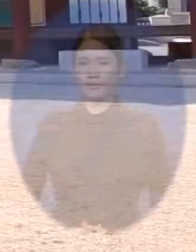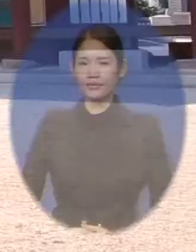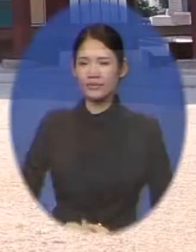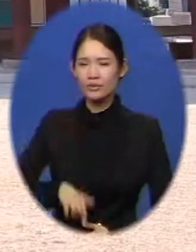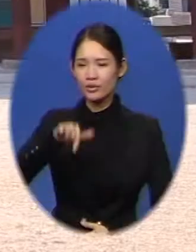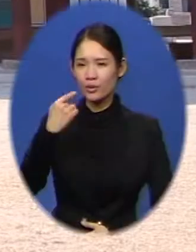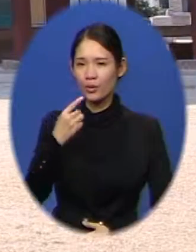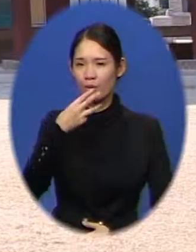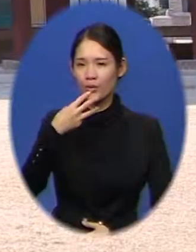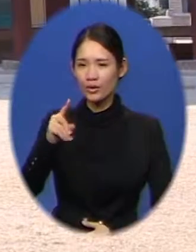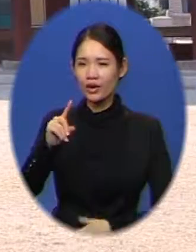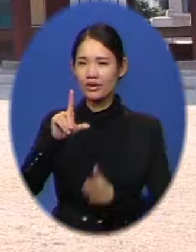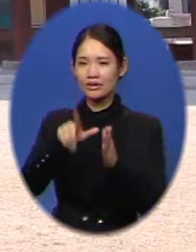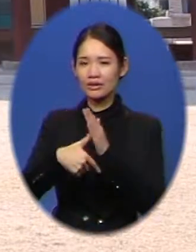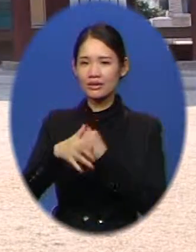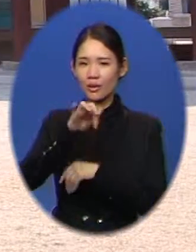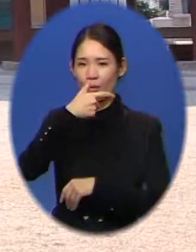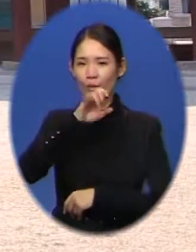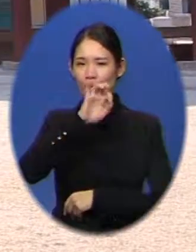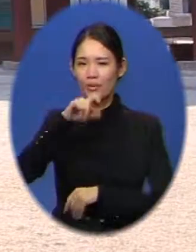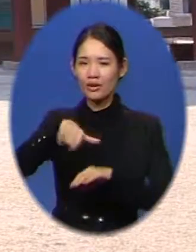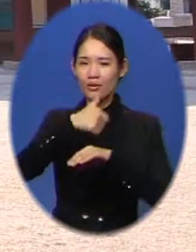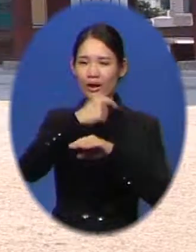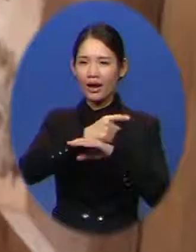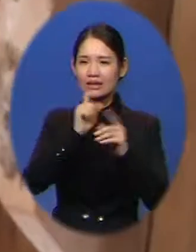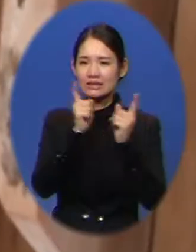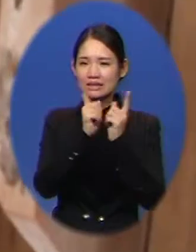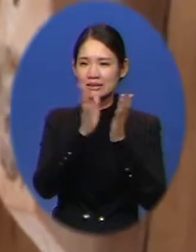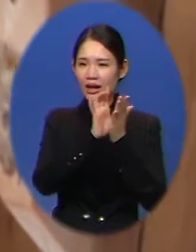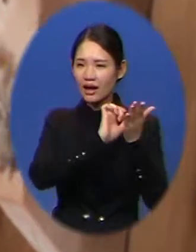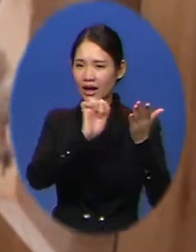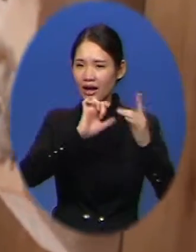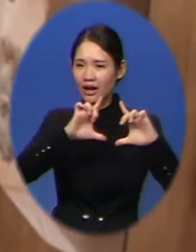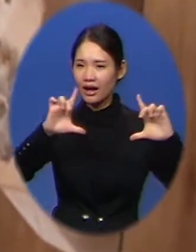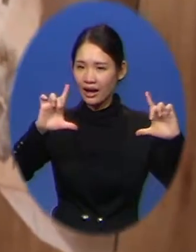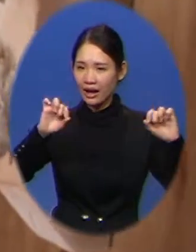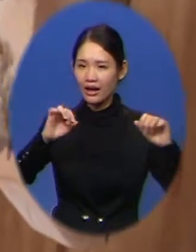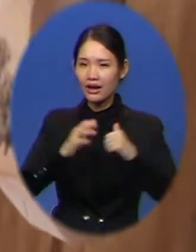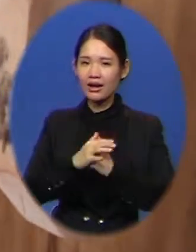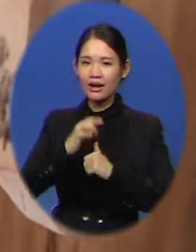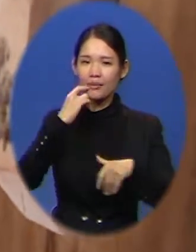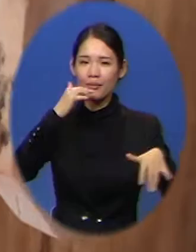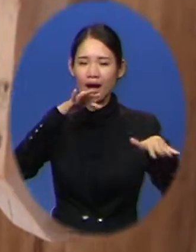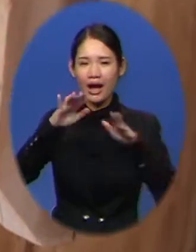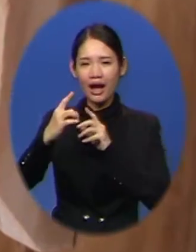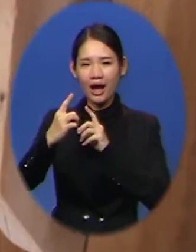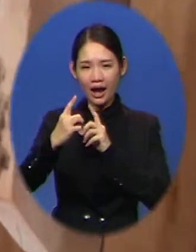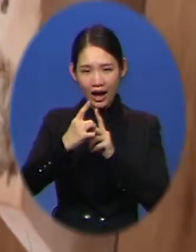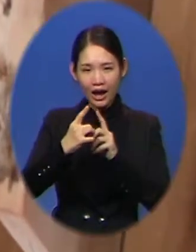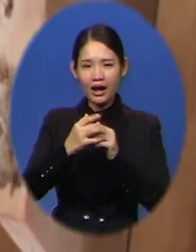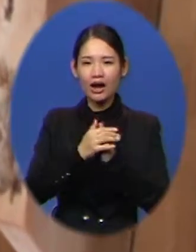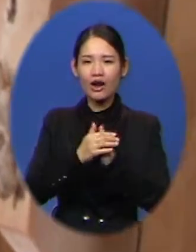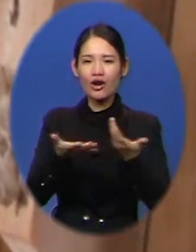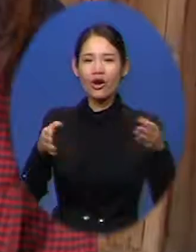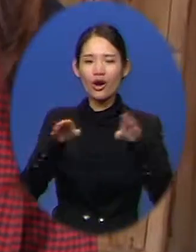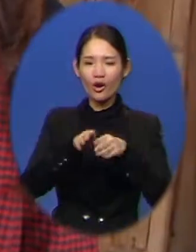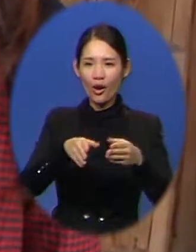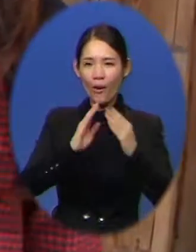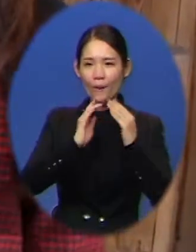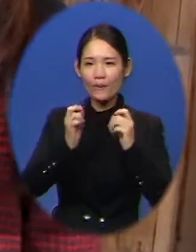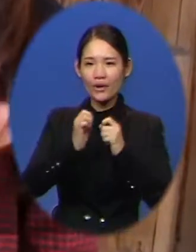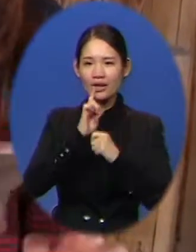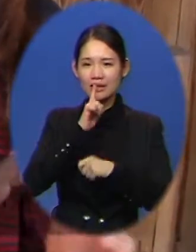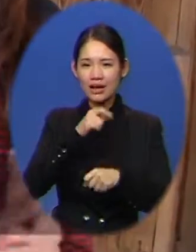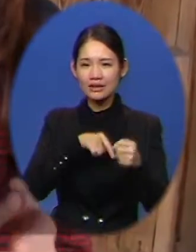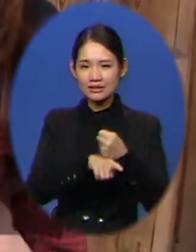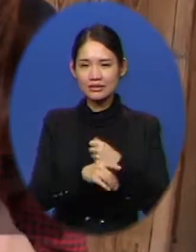고려시대 공민왕이 직접 썼다는 현판. 이명관은 바다에 접한 건물이란 뜻입니다. 문만